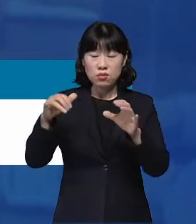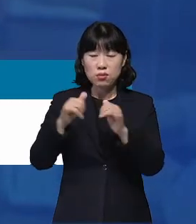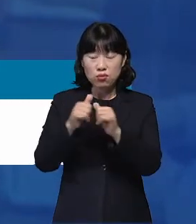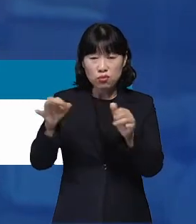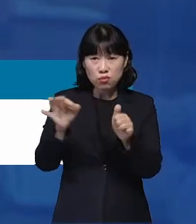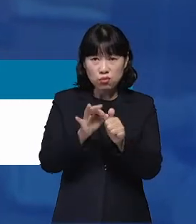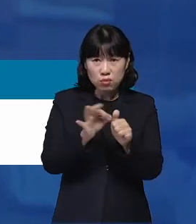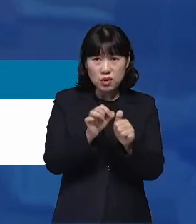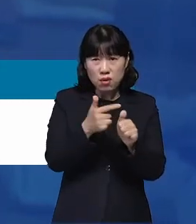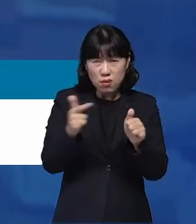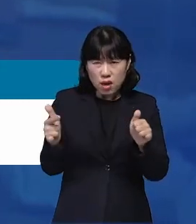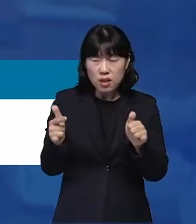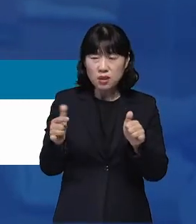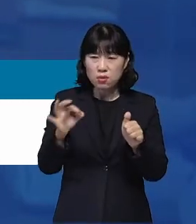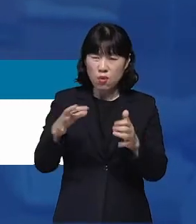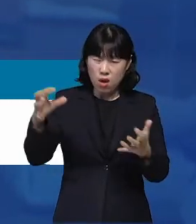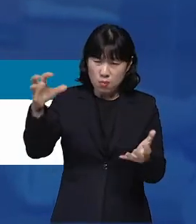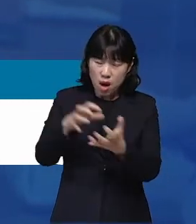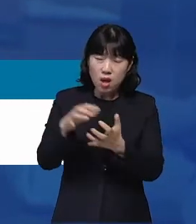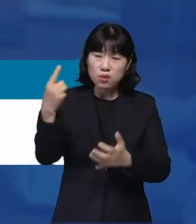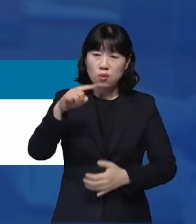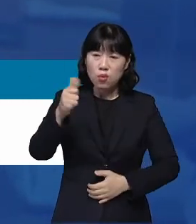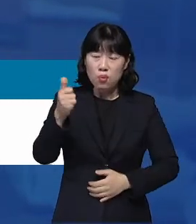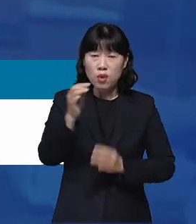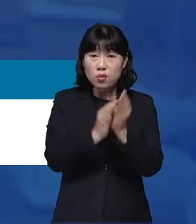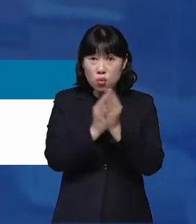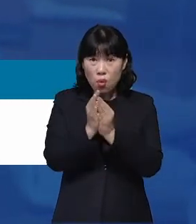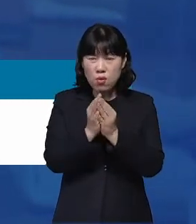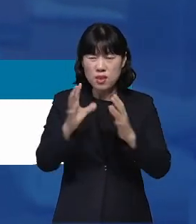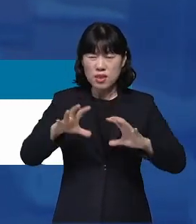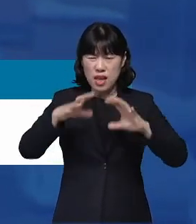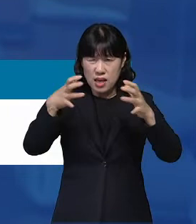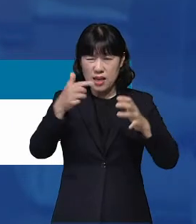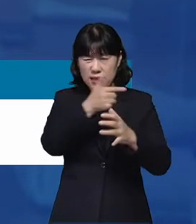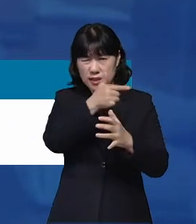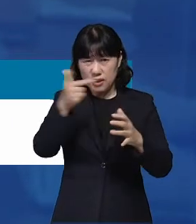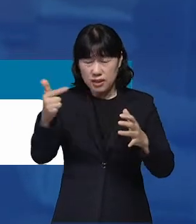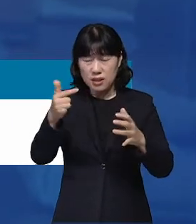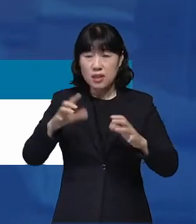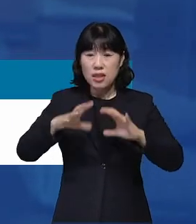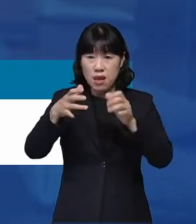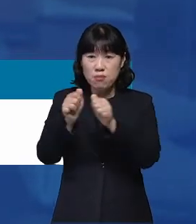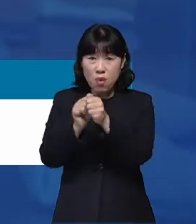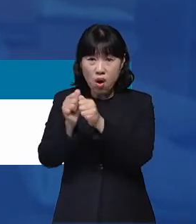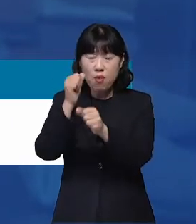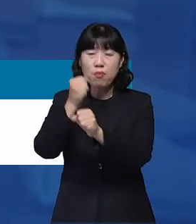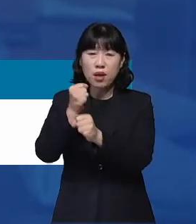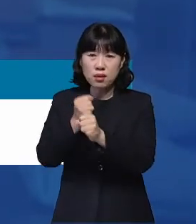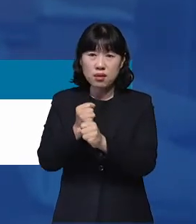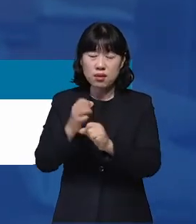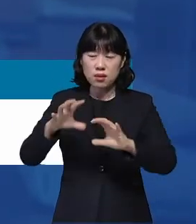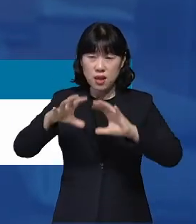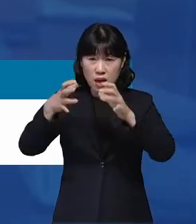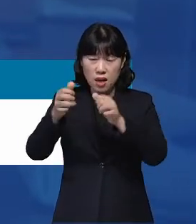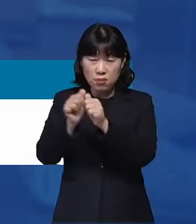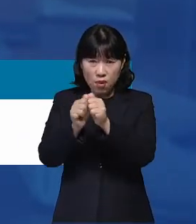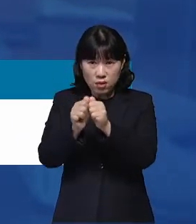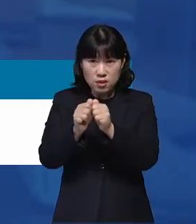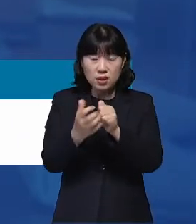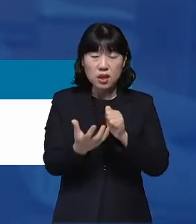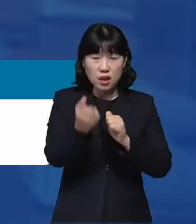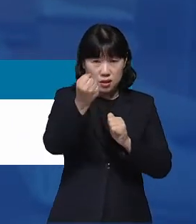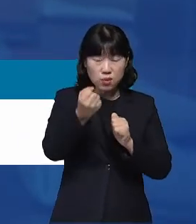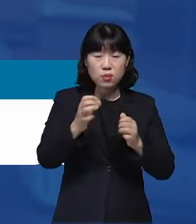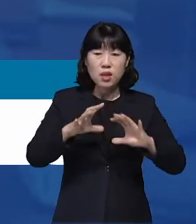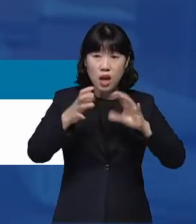각종 연기금의 돈을 다 모아서 요철이 500조 가까운 세계 최고 최대의 국부펀드 를 만들고 이 국부 펀드의 우리 국민들도